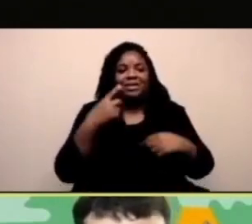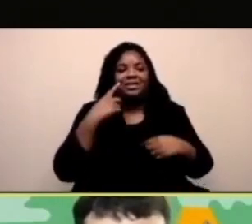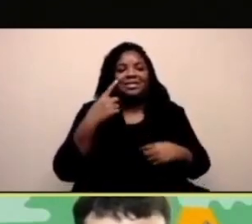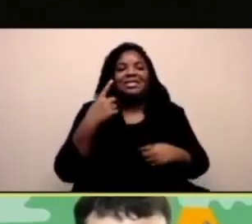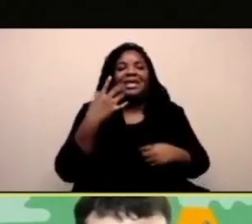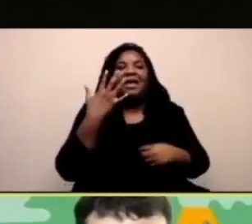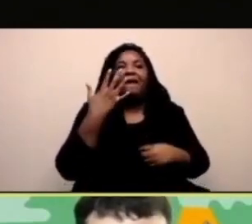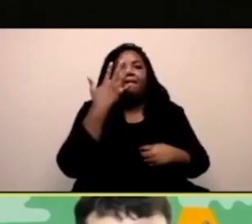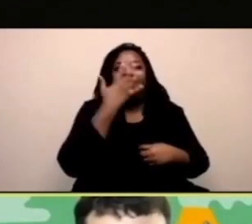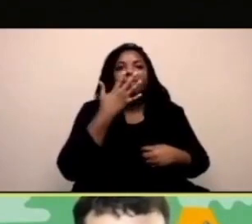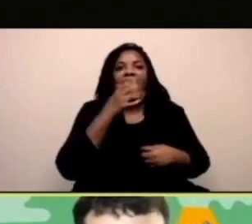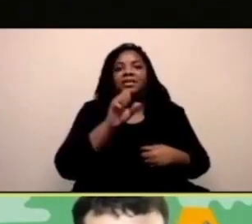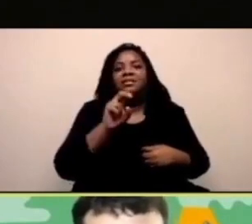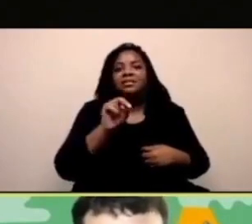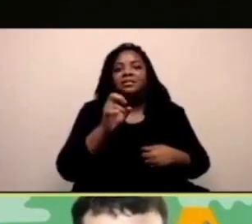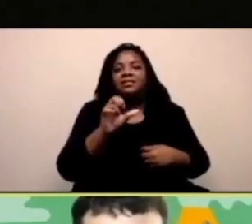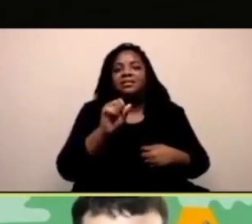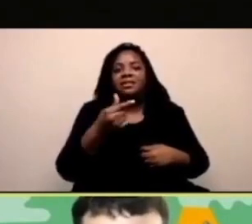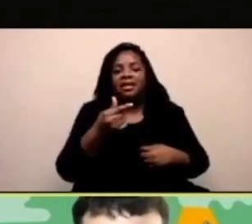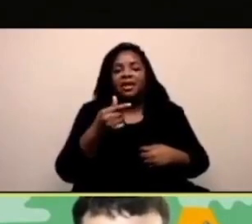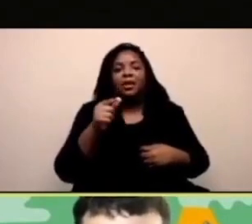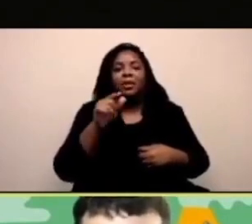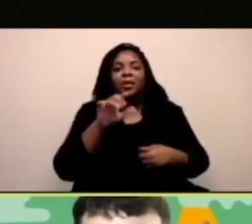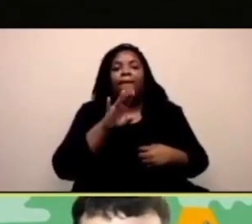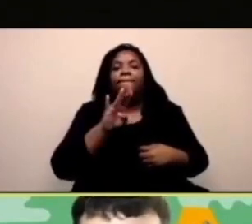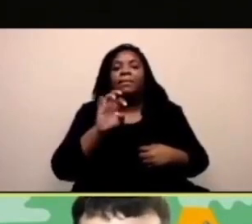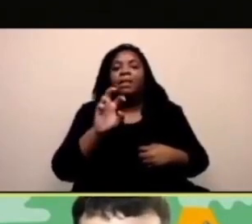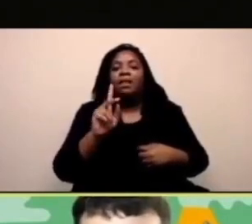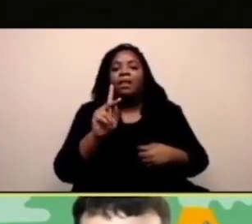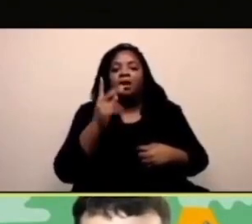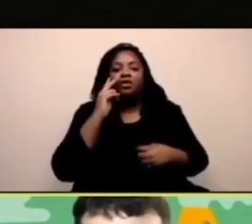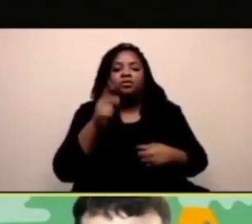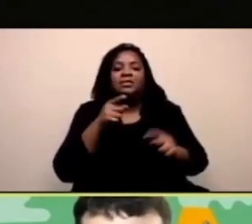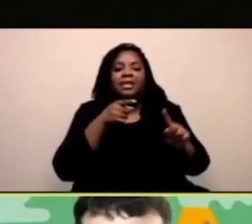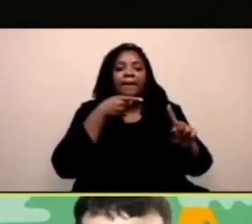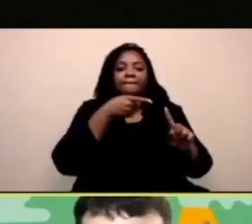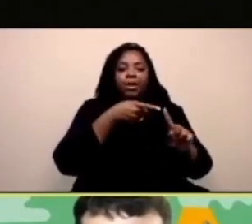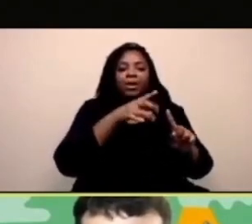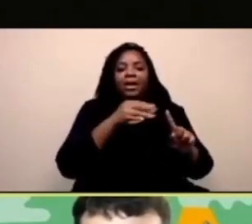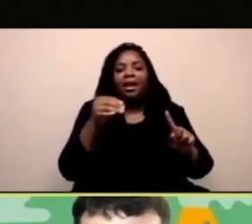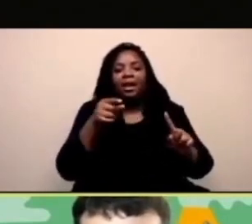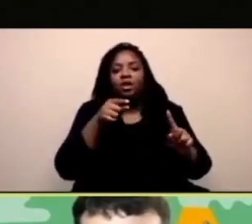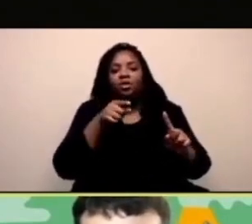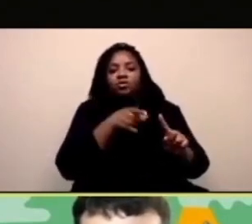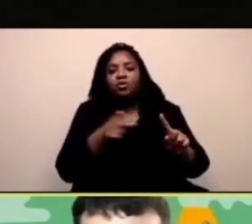は直せますこれはコードを使えばなんとかなります